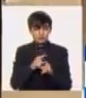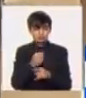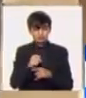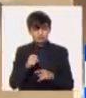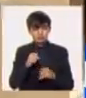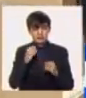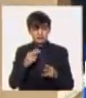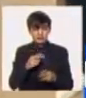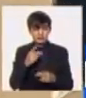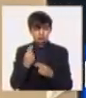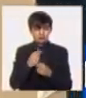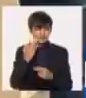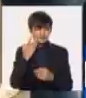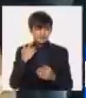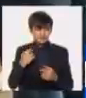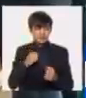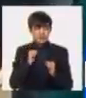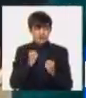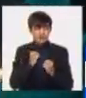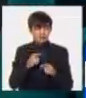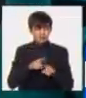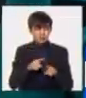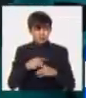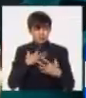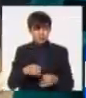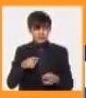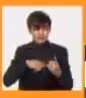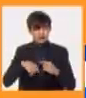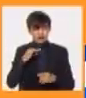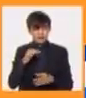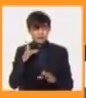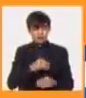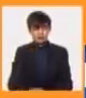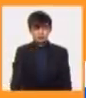так сказать, они наш, охраняют нас, что ли, наше здоровье и все-все.